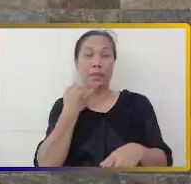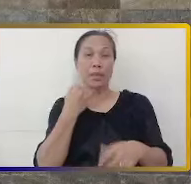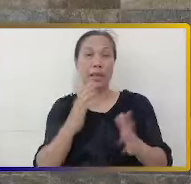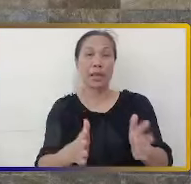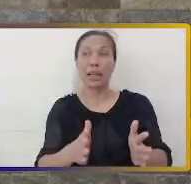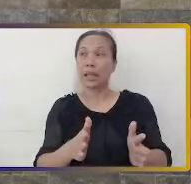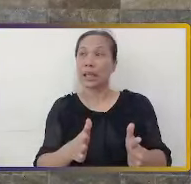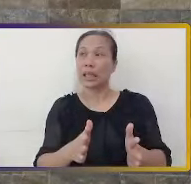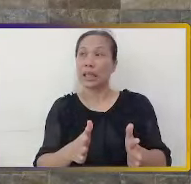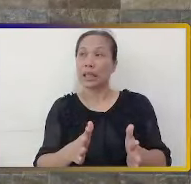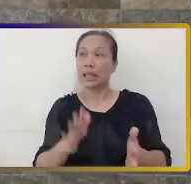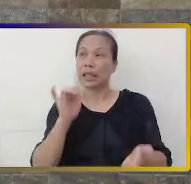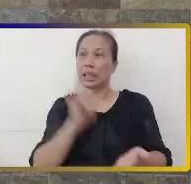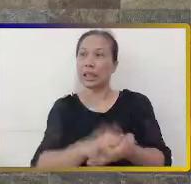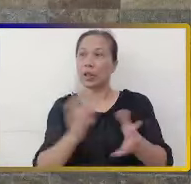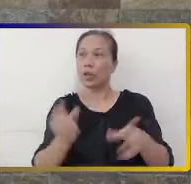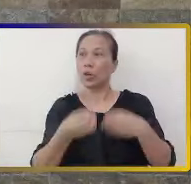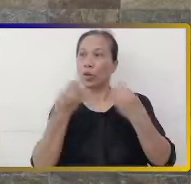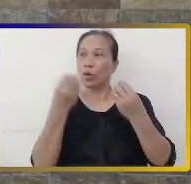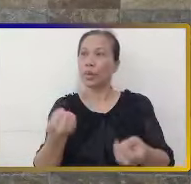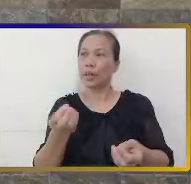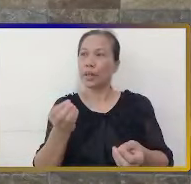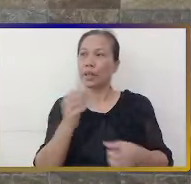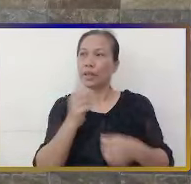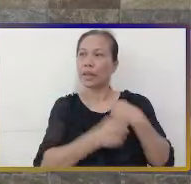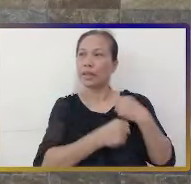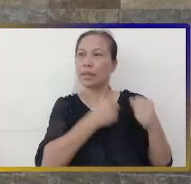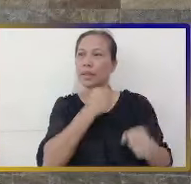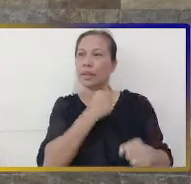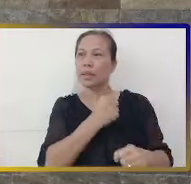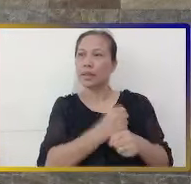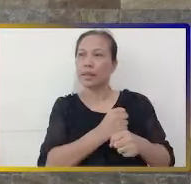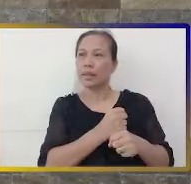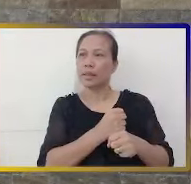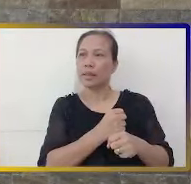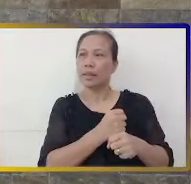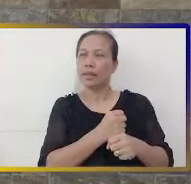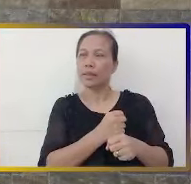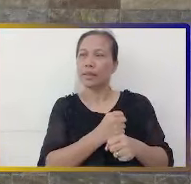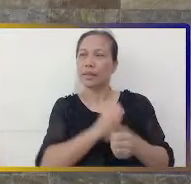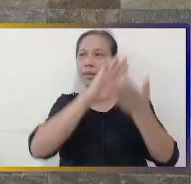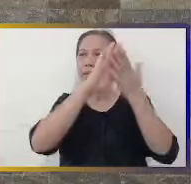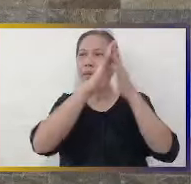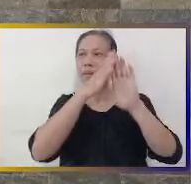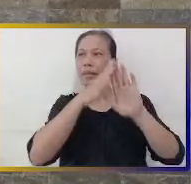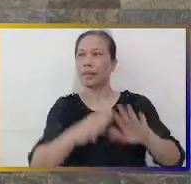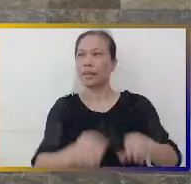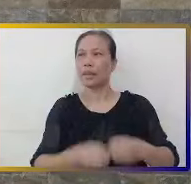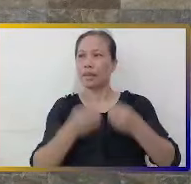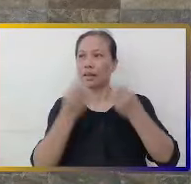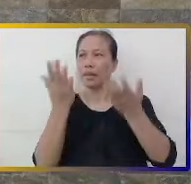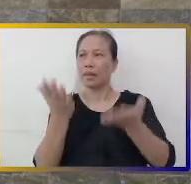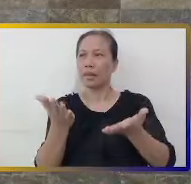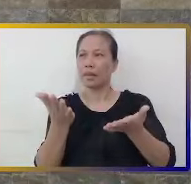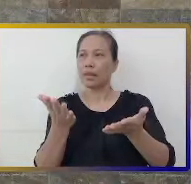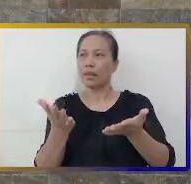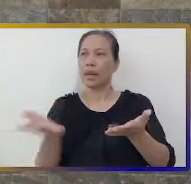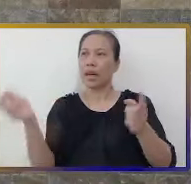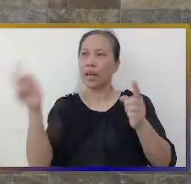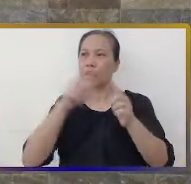that What offered the sacrifice of his What peace offering that's offering whatsoever